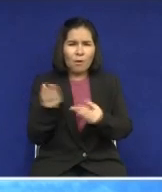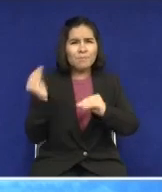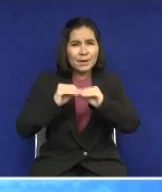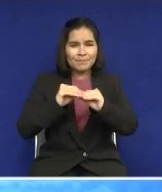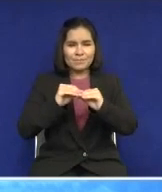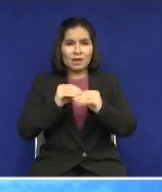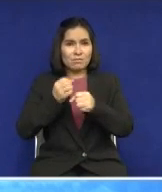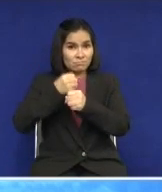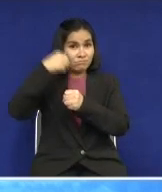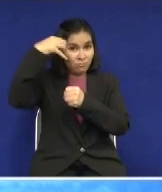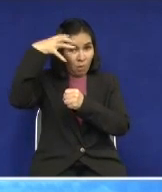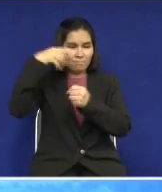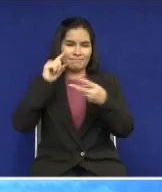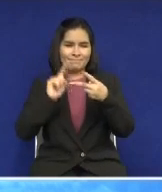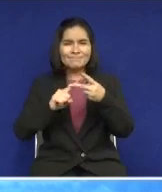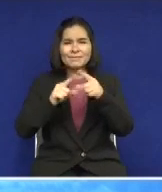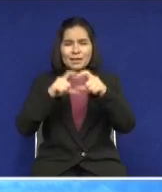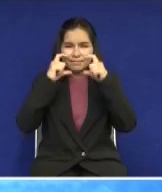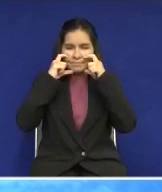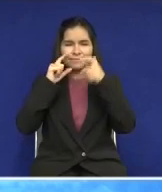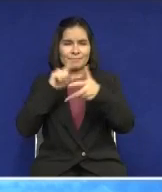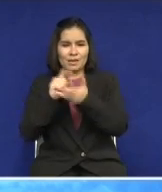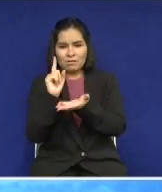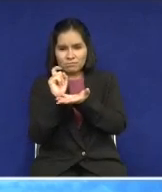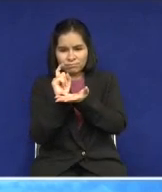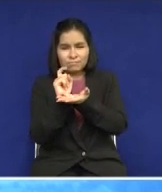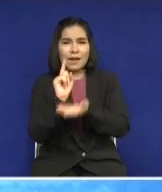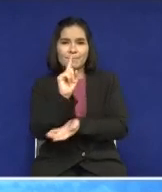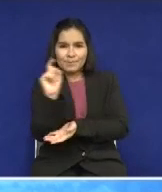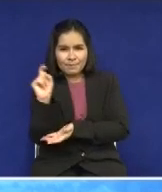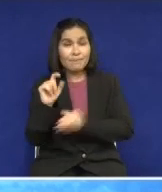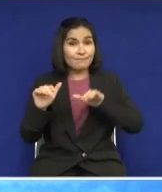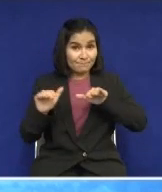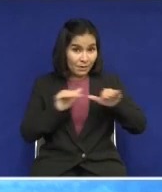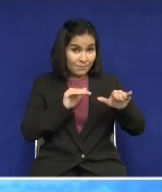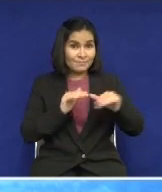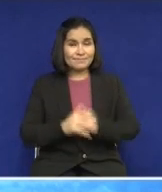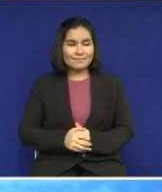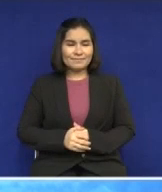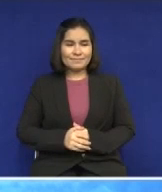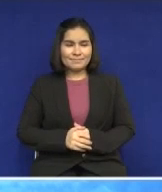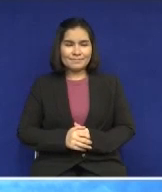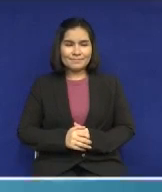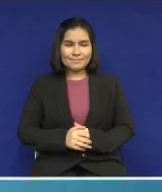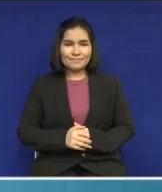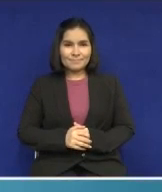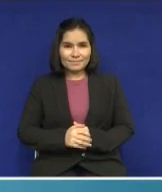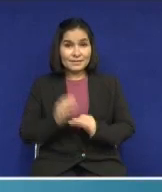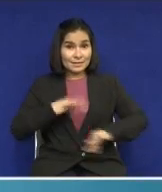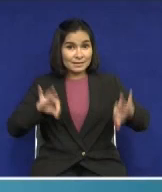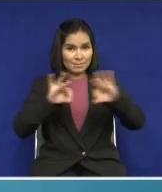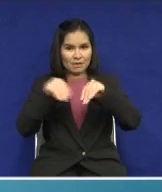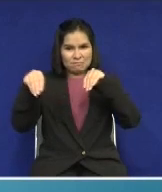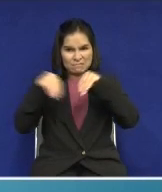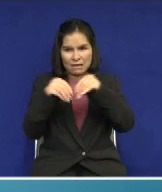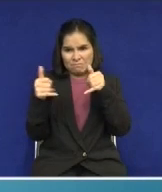ค่ะหรือว่าอาจจะพกแอลกอฮอล์เจลแล้วก็แอลกอฮอล์สเปรย์ติดมือลงไปด้วยนะคะสิ่งสำคัญก็คือการเว้นระยะห่าง